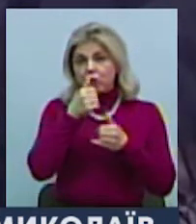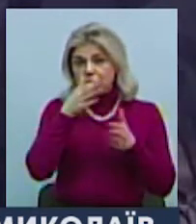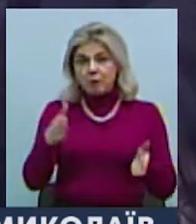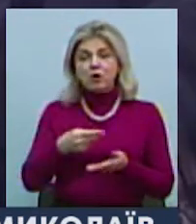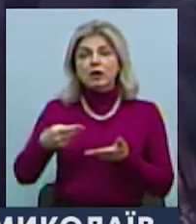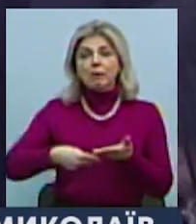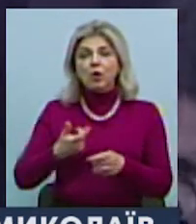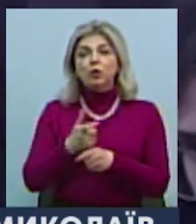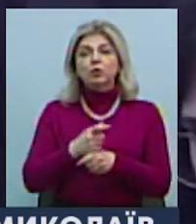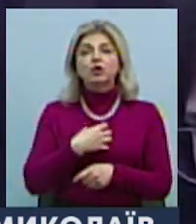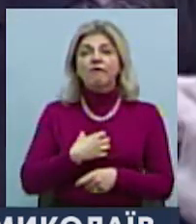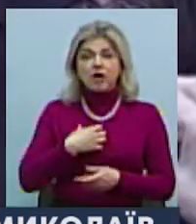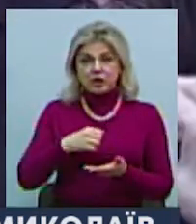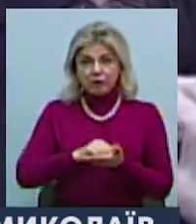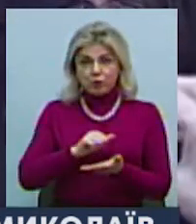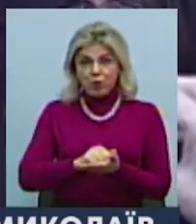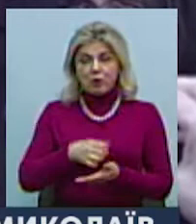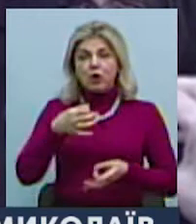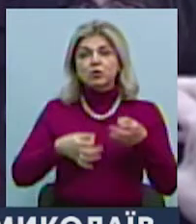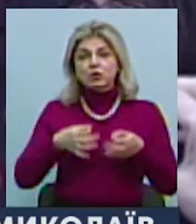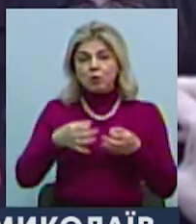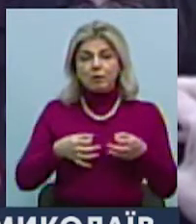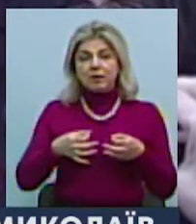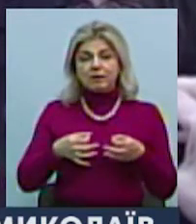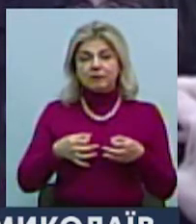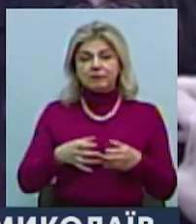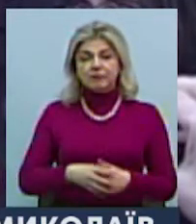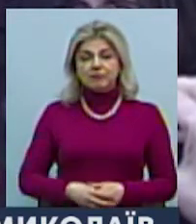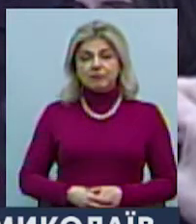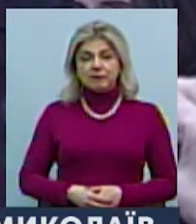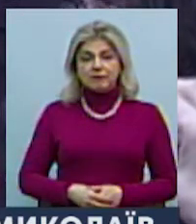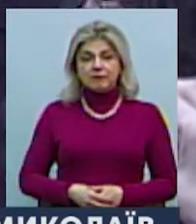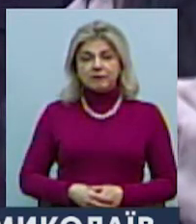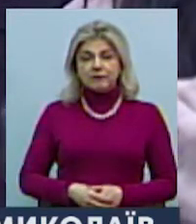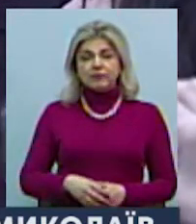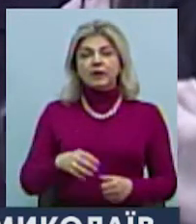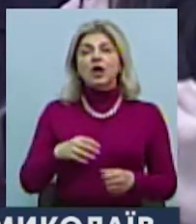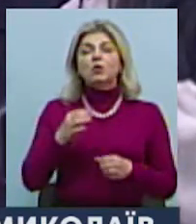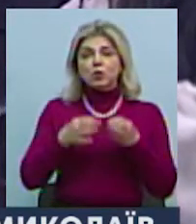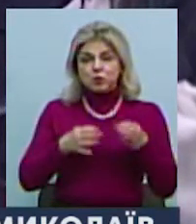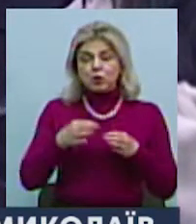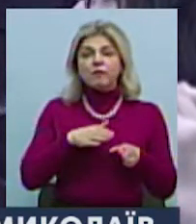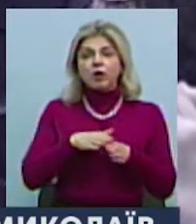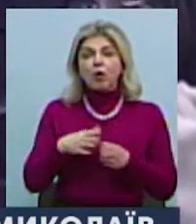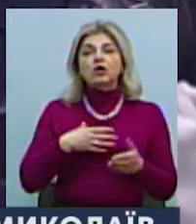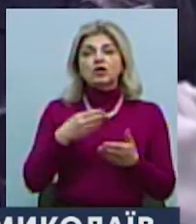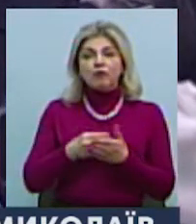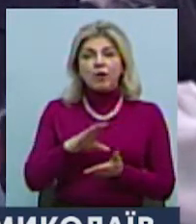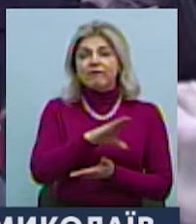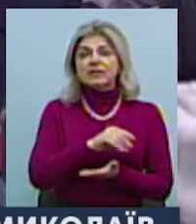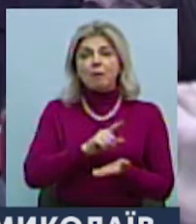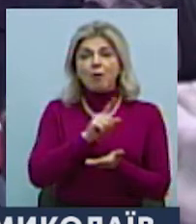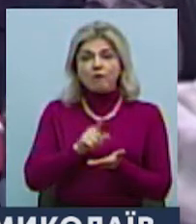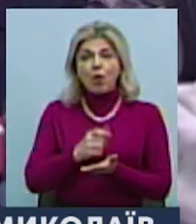підписувати дуже важливі документи. Суд переступив всі свої уповноваження, як вони почали